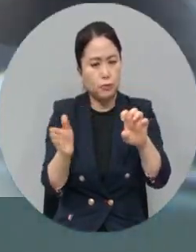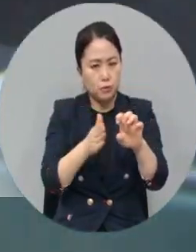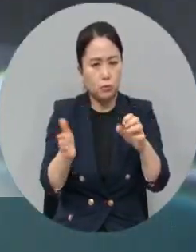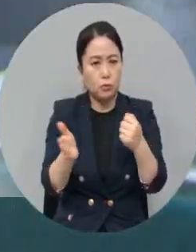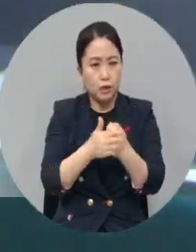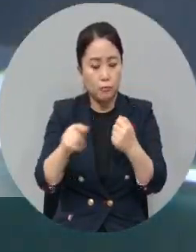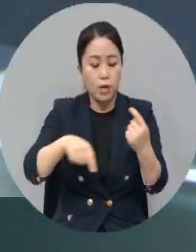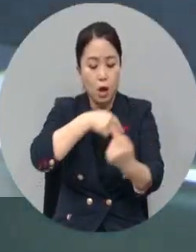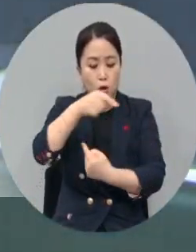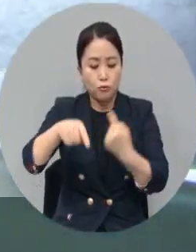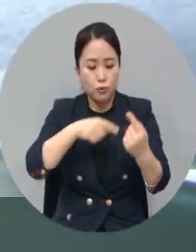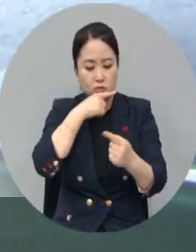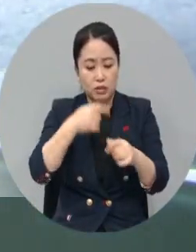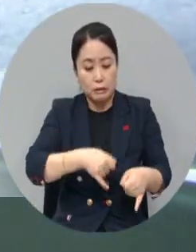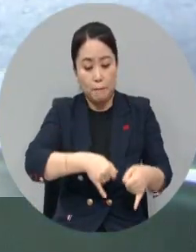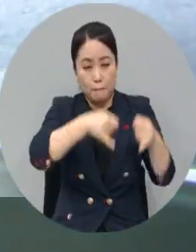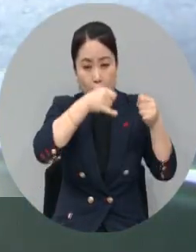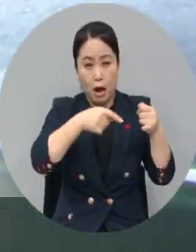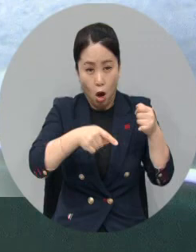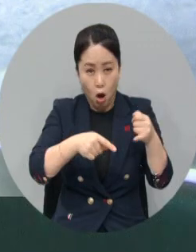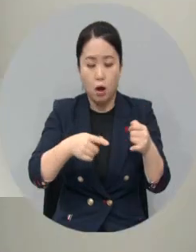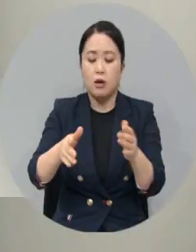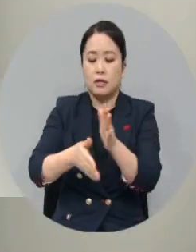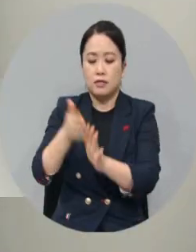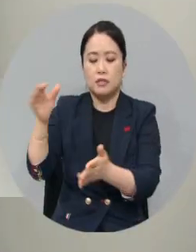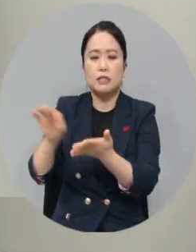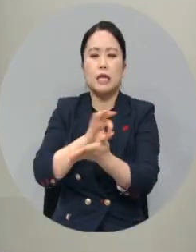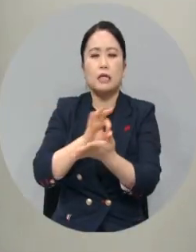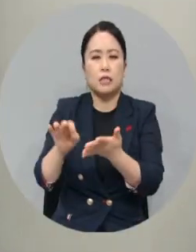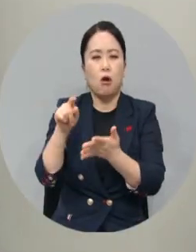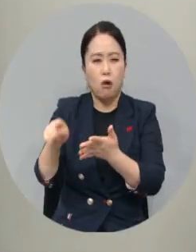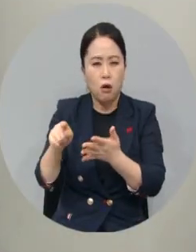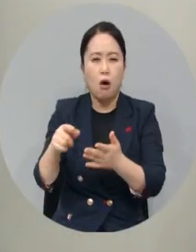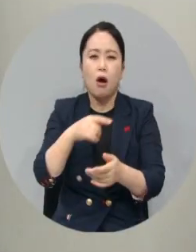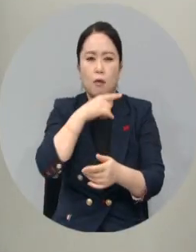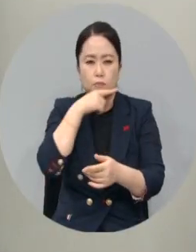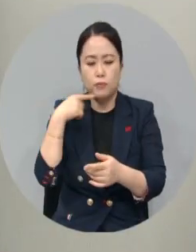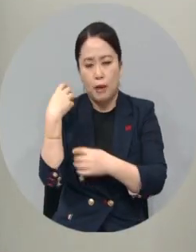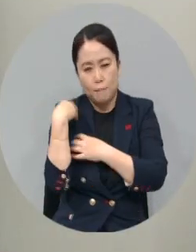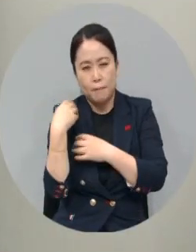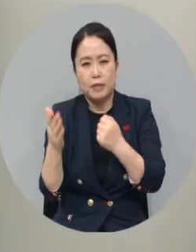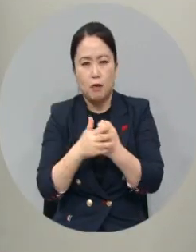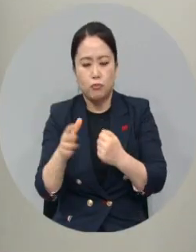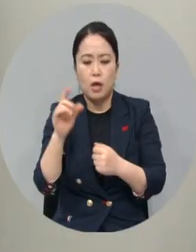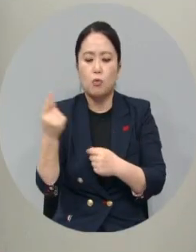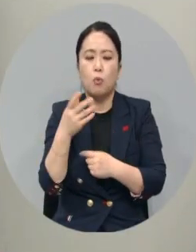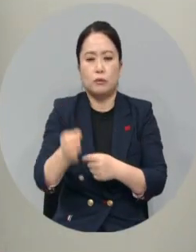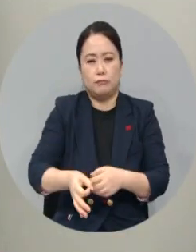시 재정 부담이 가중돼 큰 폭의 요금 인상으로 이어졌다고 비판했습니다.